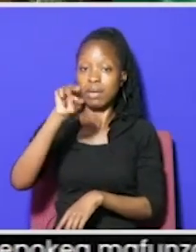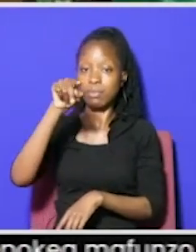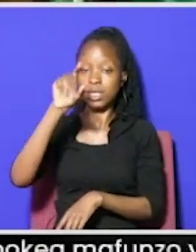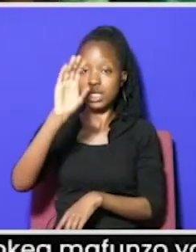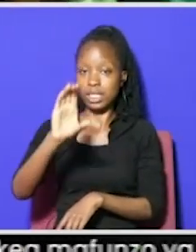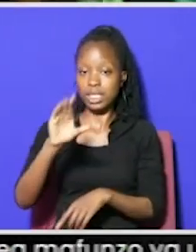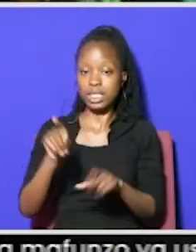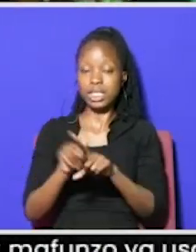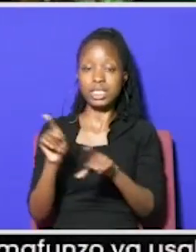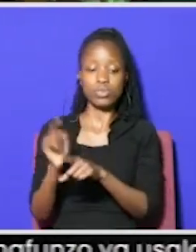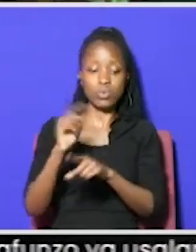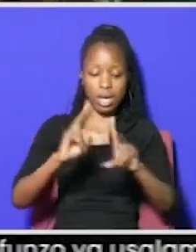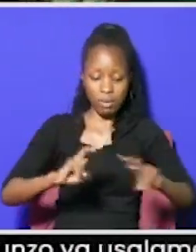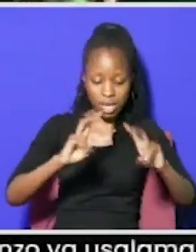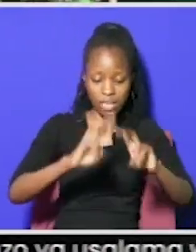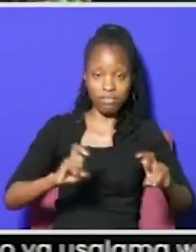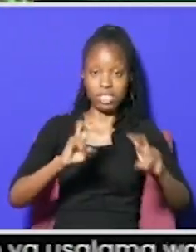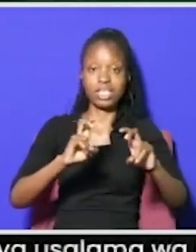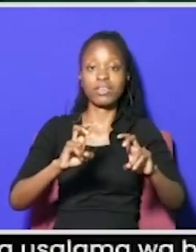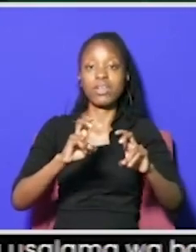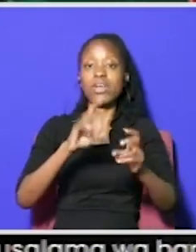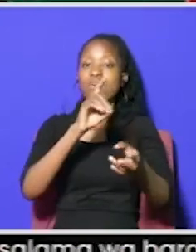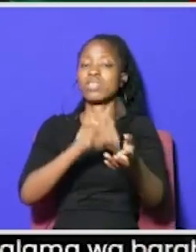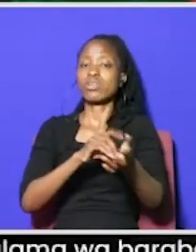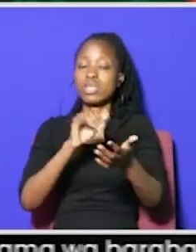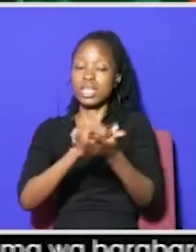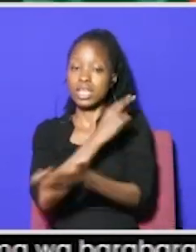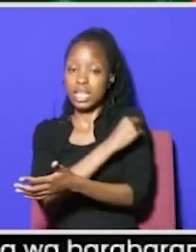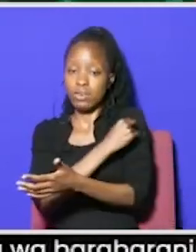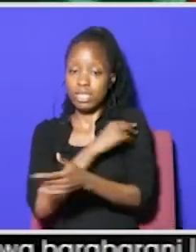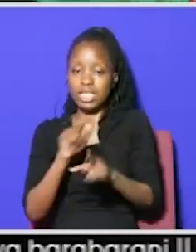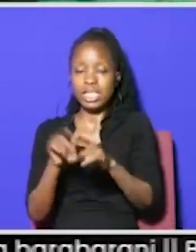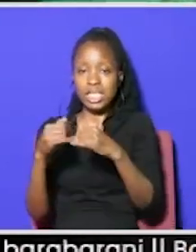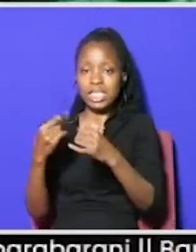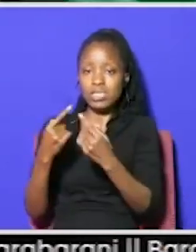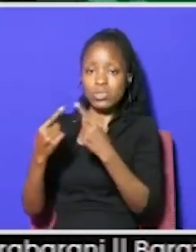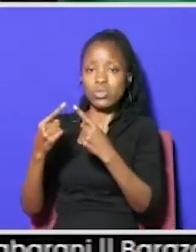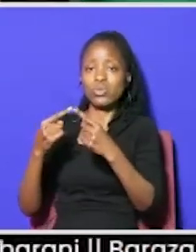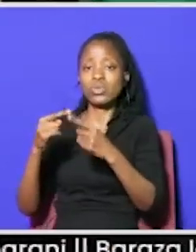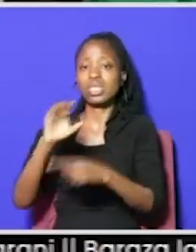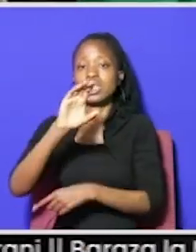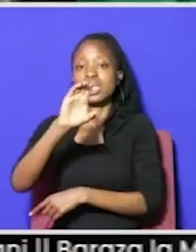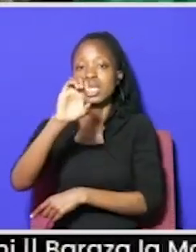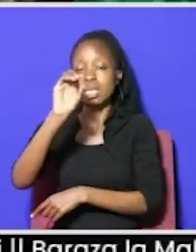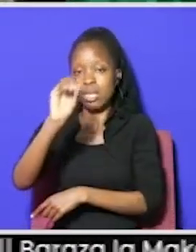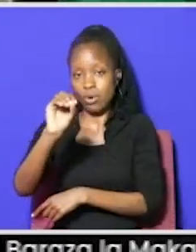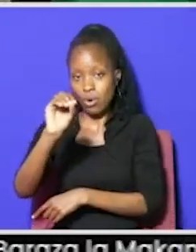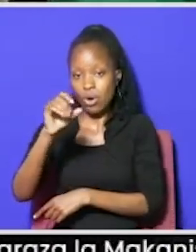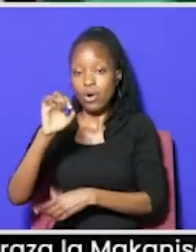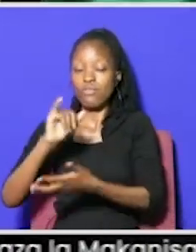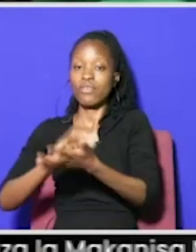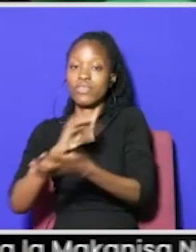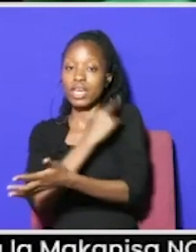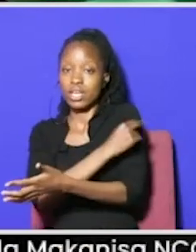kuchunguza utepetevu wa madaktari hospitalini humo. Hata hivyo, juhudi za kuzungumza na afisa mkuu mtendaji hospitali hiyo ya Premier